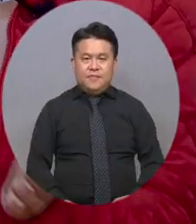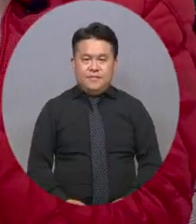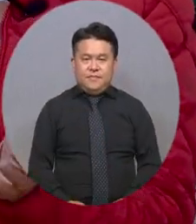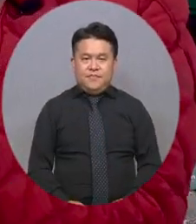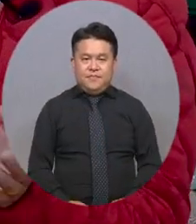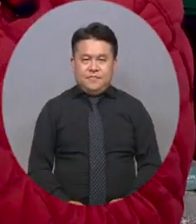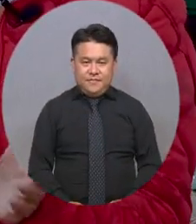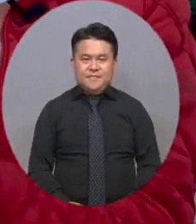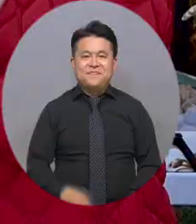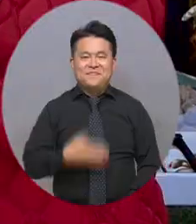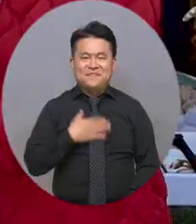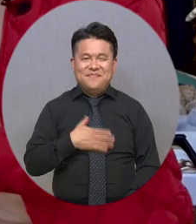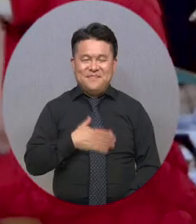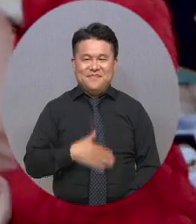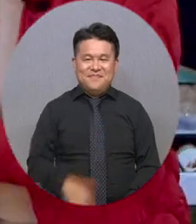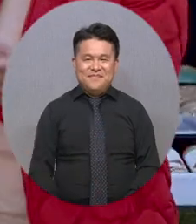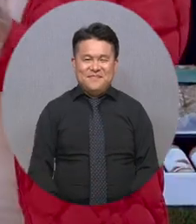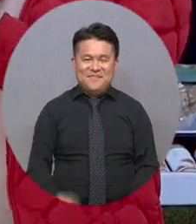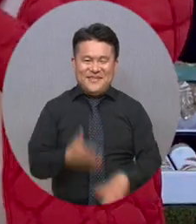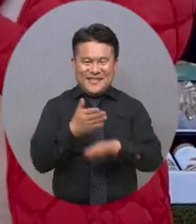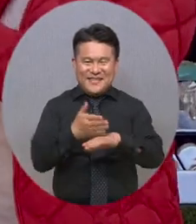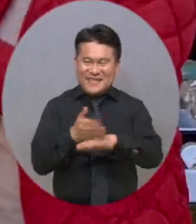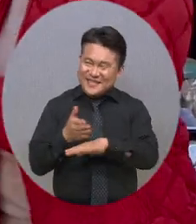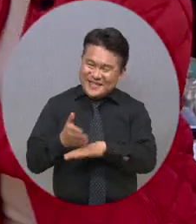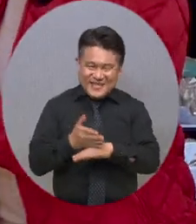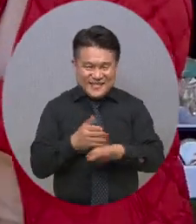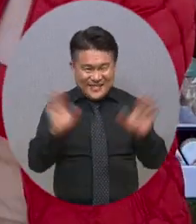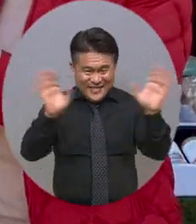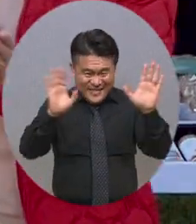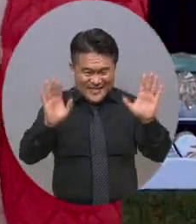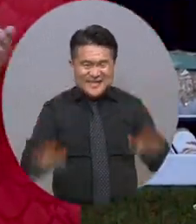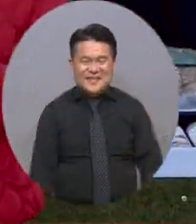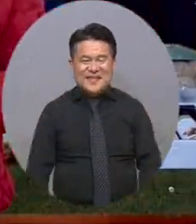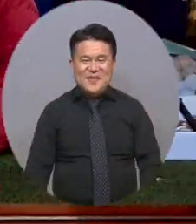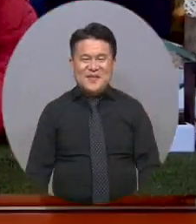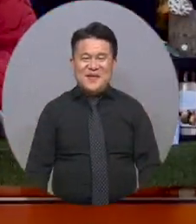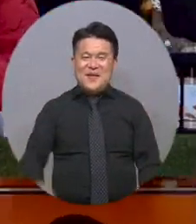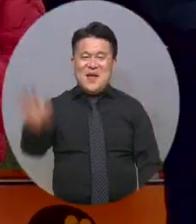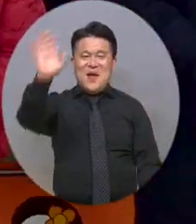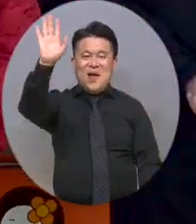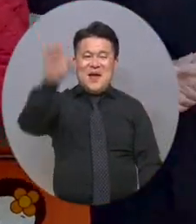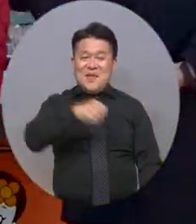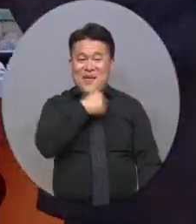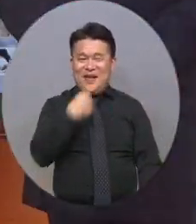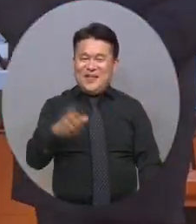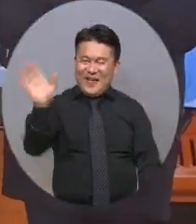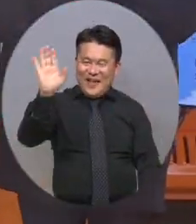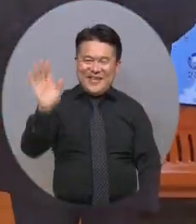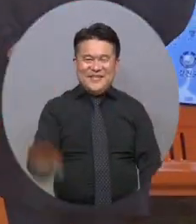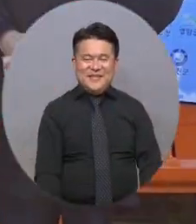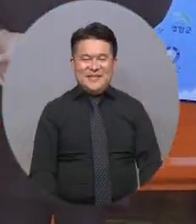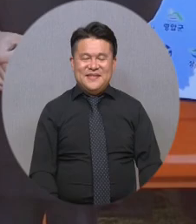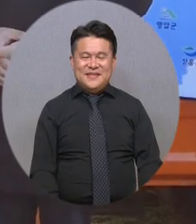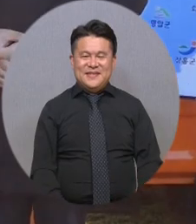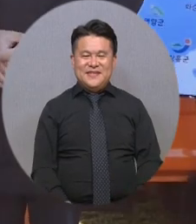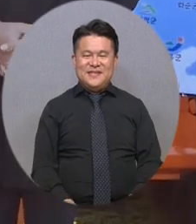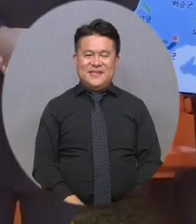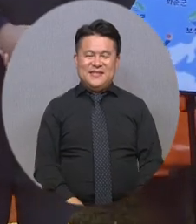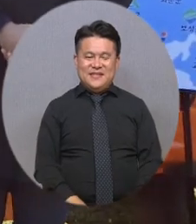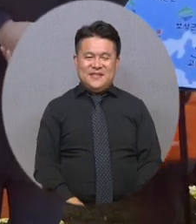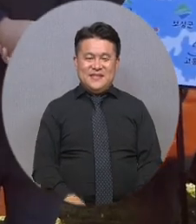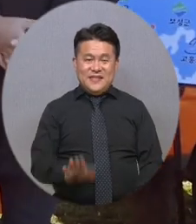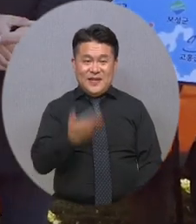있습니다. 아. 알겠습니다. 알겠습니다. 아. 야, 고맙습니다. 아. 고마워요. 너무 맛있었어요. 네. 아, 자, 이제